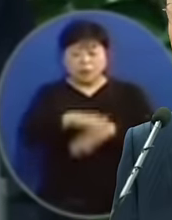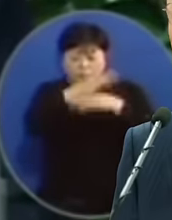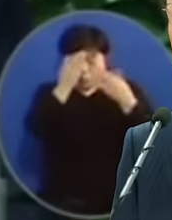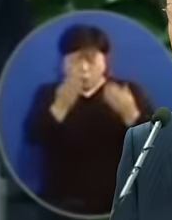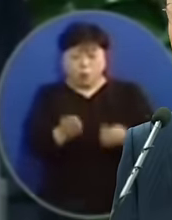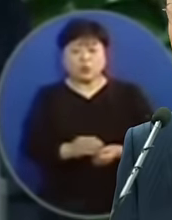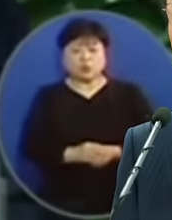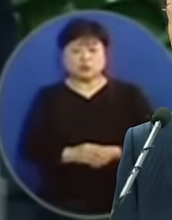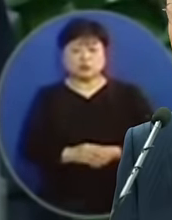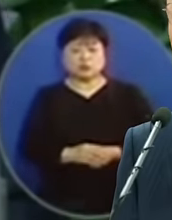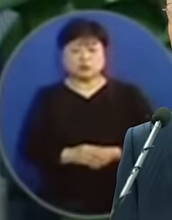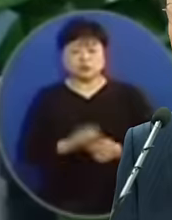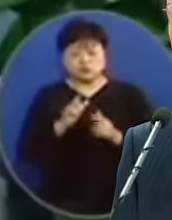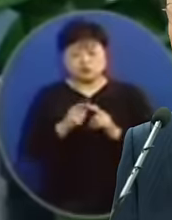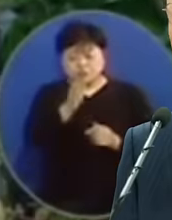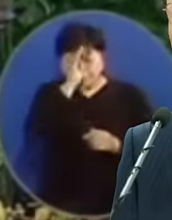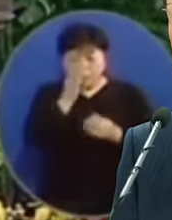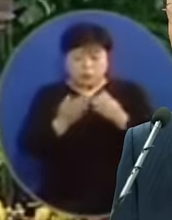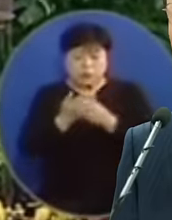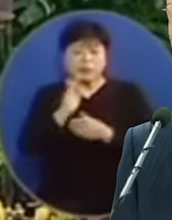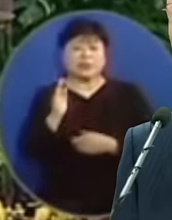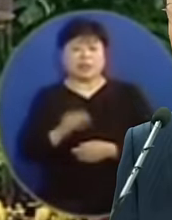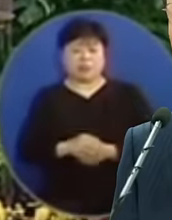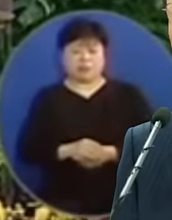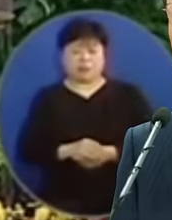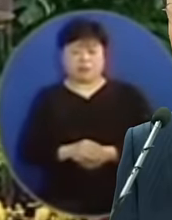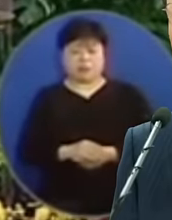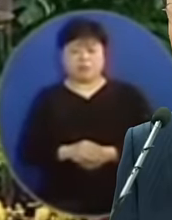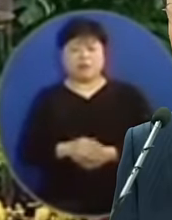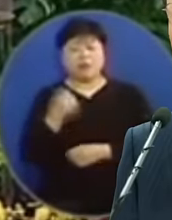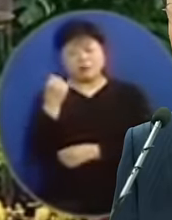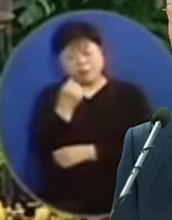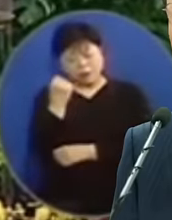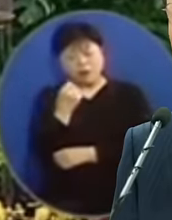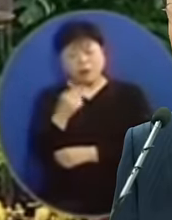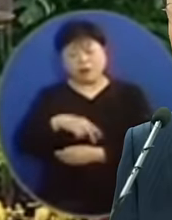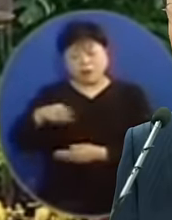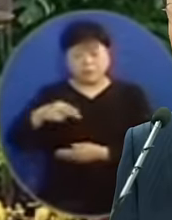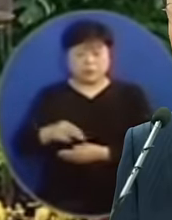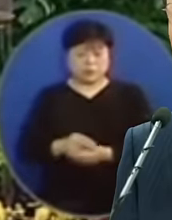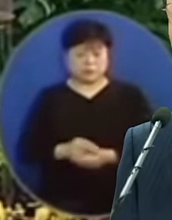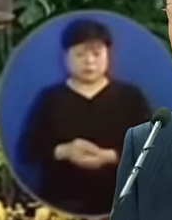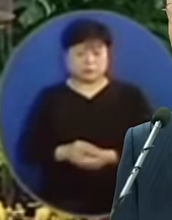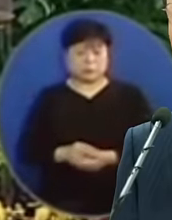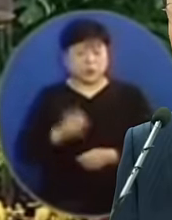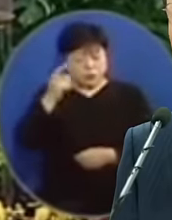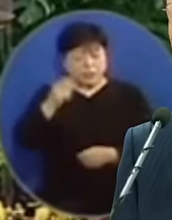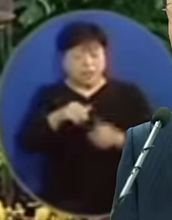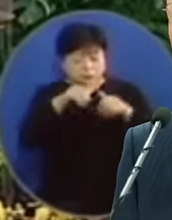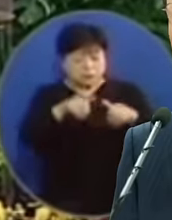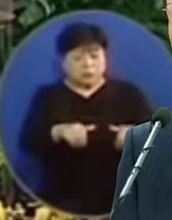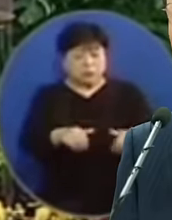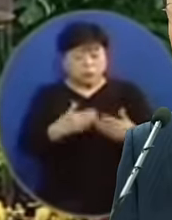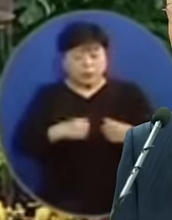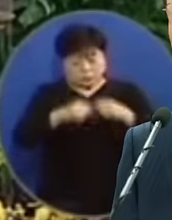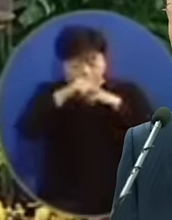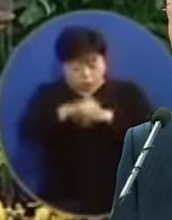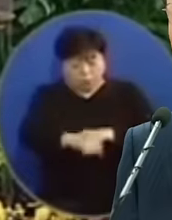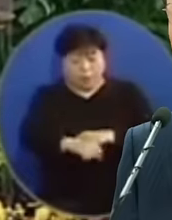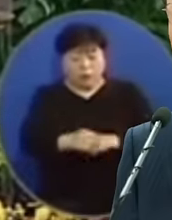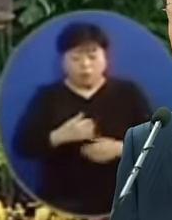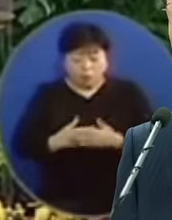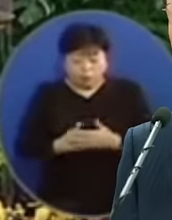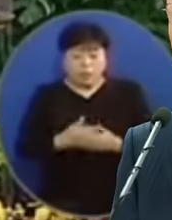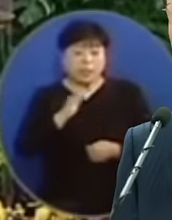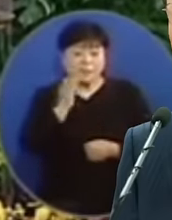아니한 것입니다. 마음의 중심을 잡지 못하고 방향을 잃고 방황하면 위대한 선지자도 낙망하고 불안해합니다. 우리는